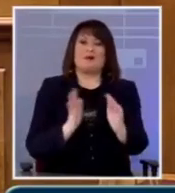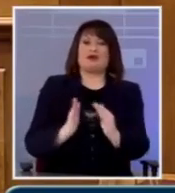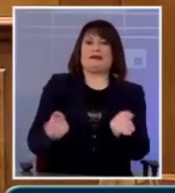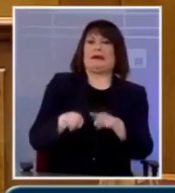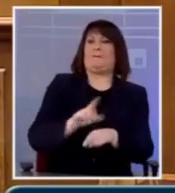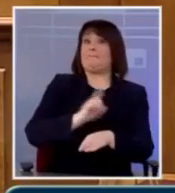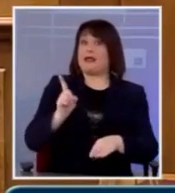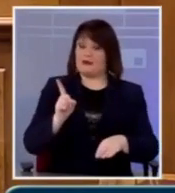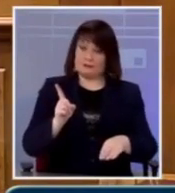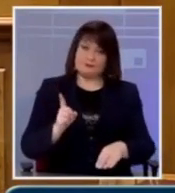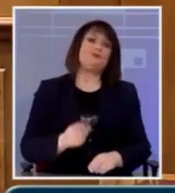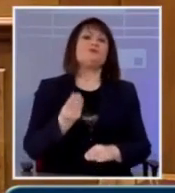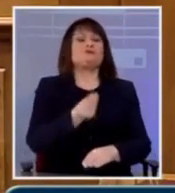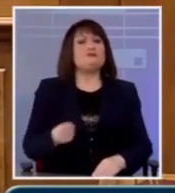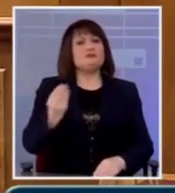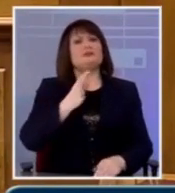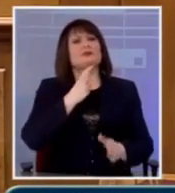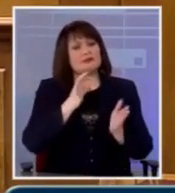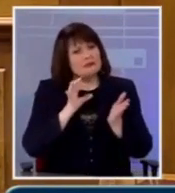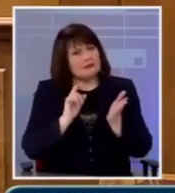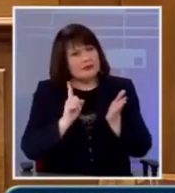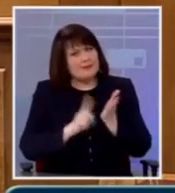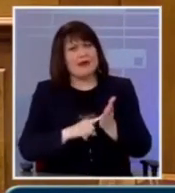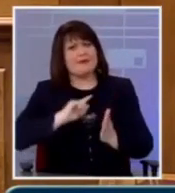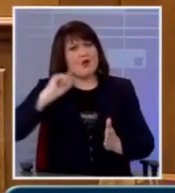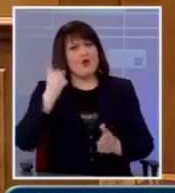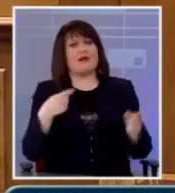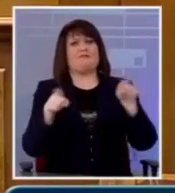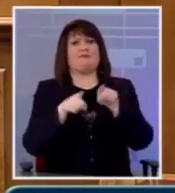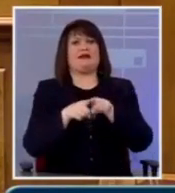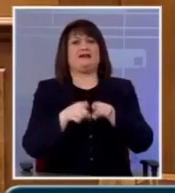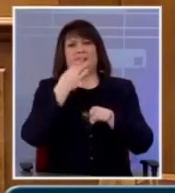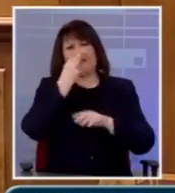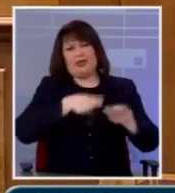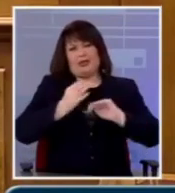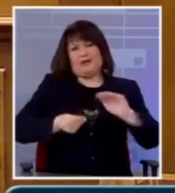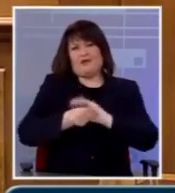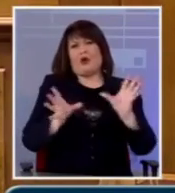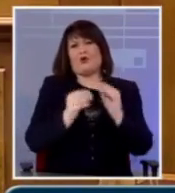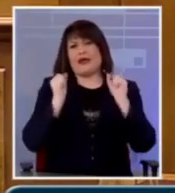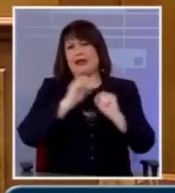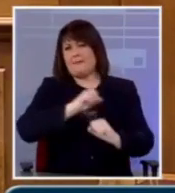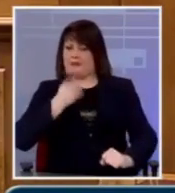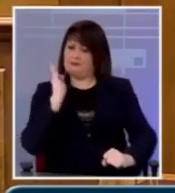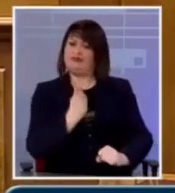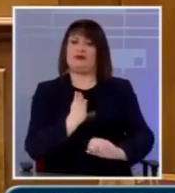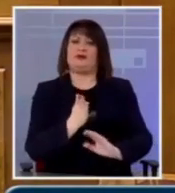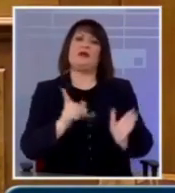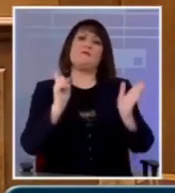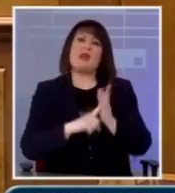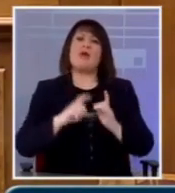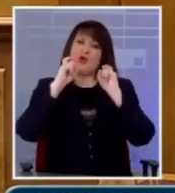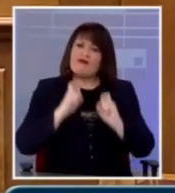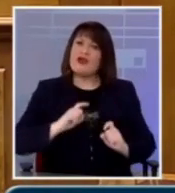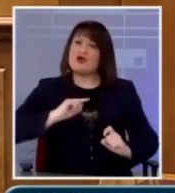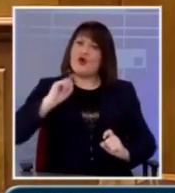συγκάλυψη, αλλά κυρίως απαιτείται μια ευρύτερη κοινωνική συμμαχία κατά της διαφθοράς στο σύστημα υγείας, στην οποία οφείλουν να